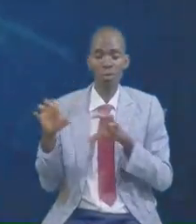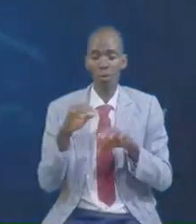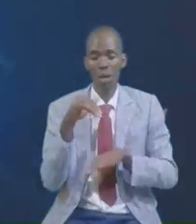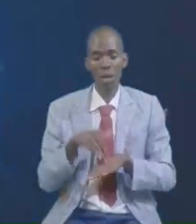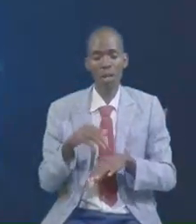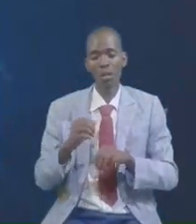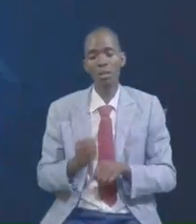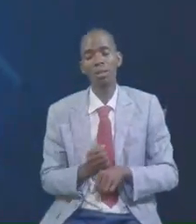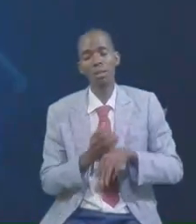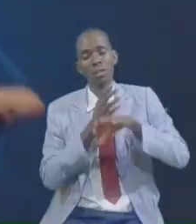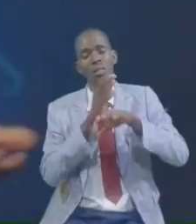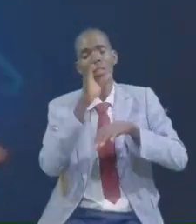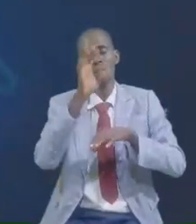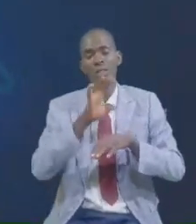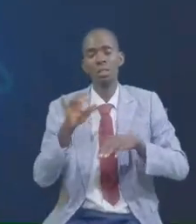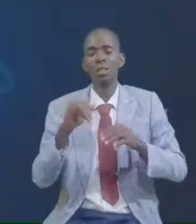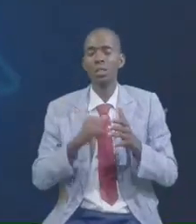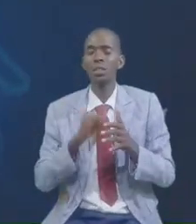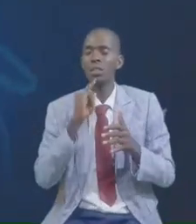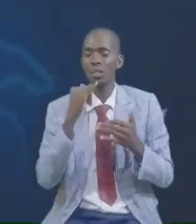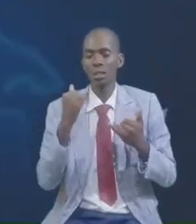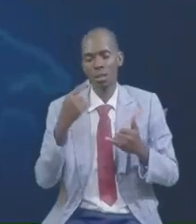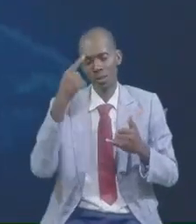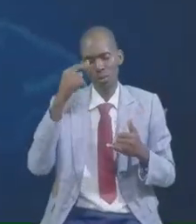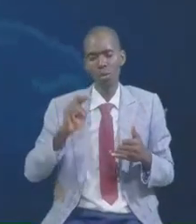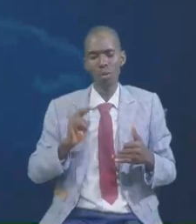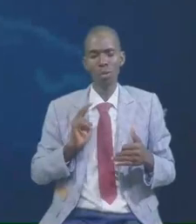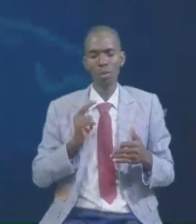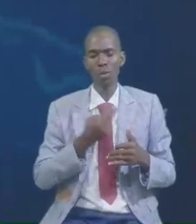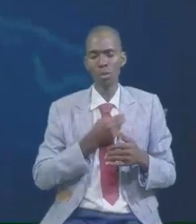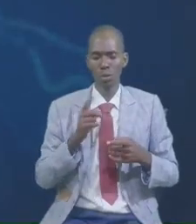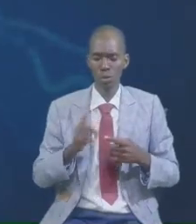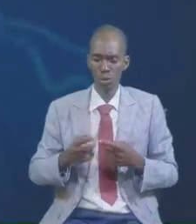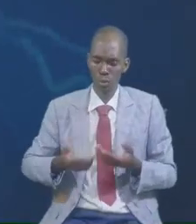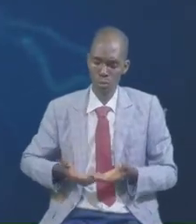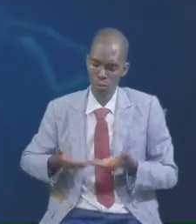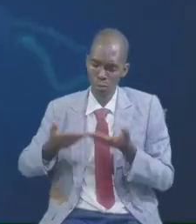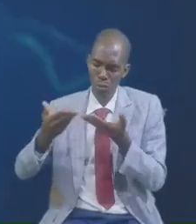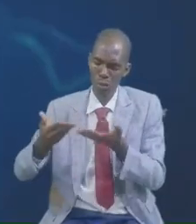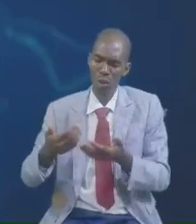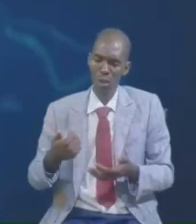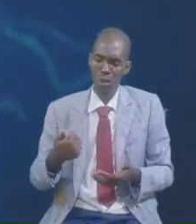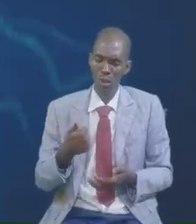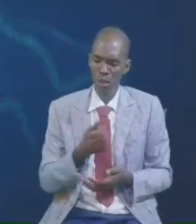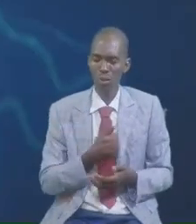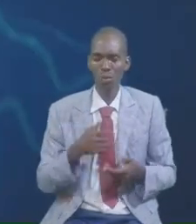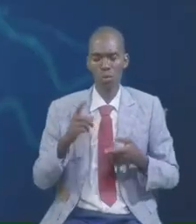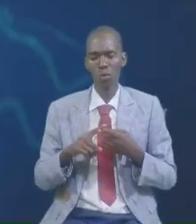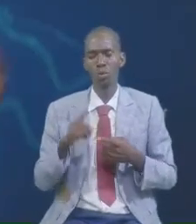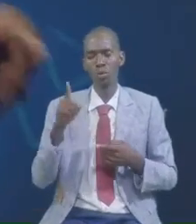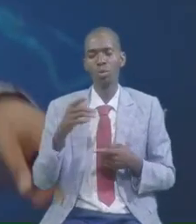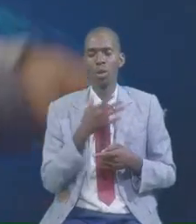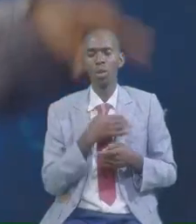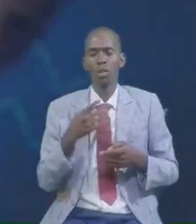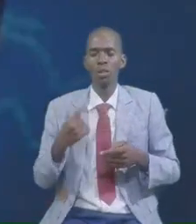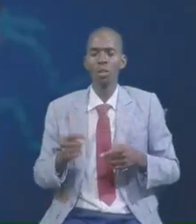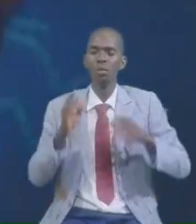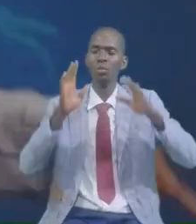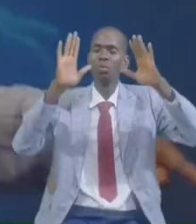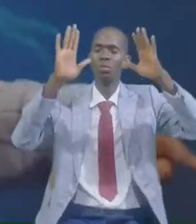Et c'est pour nous maintenant de nous présenter à toi. Et les miracles de guérison, de